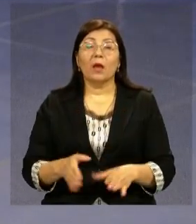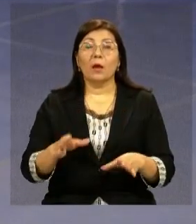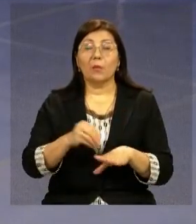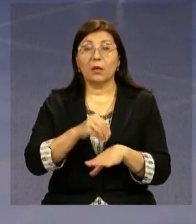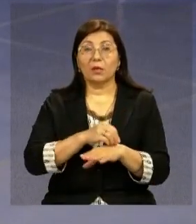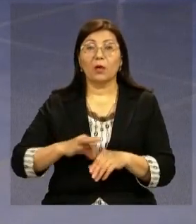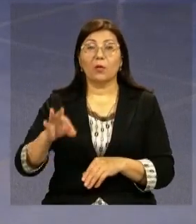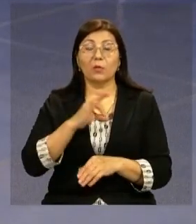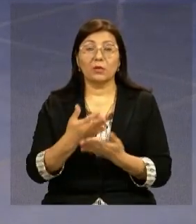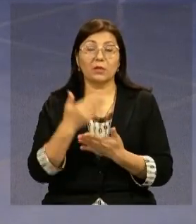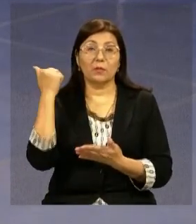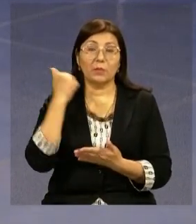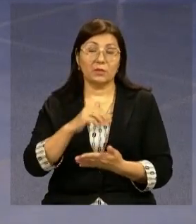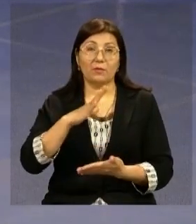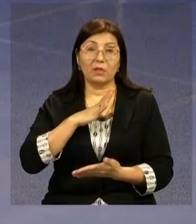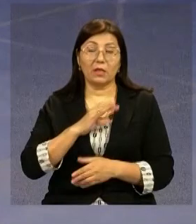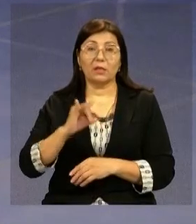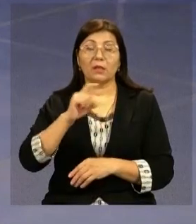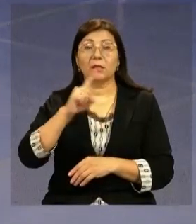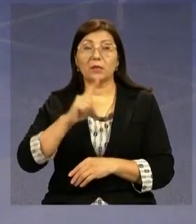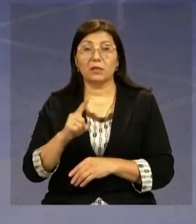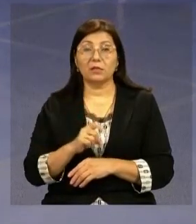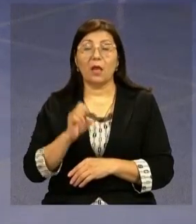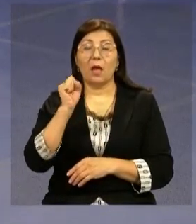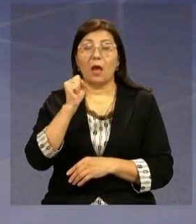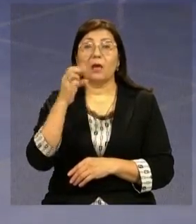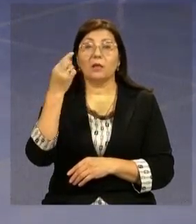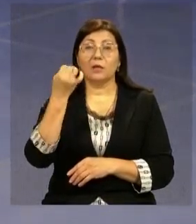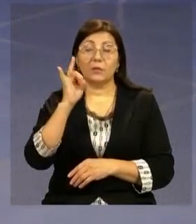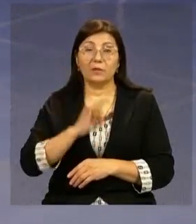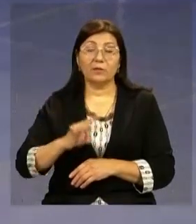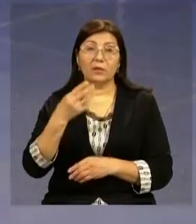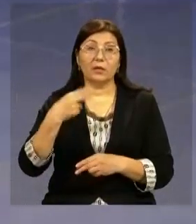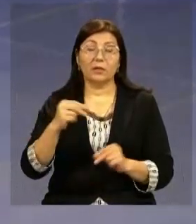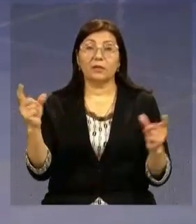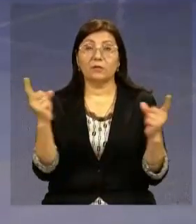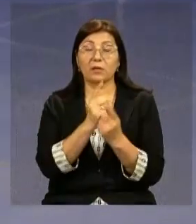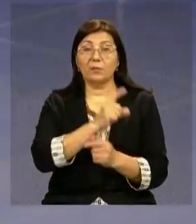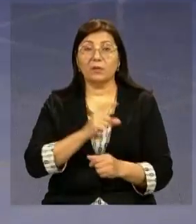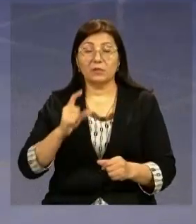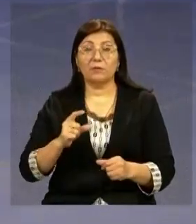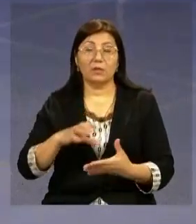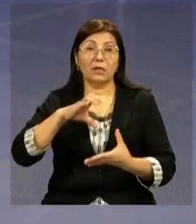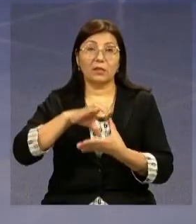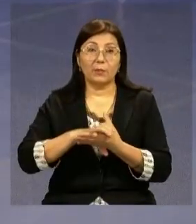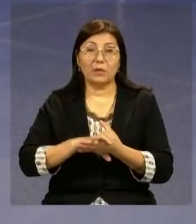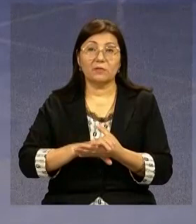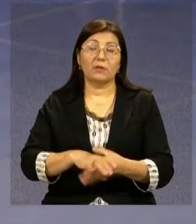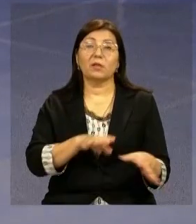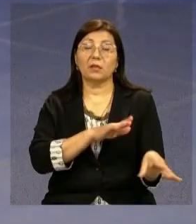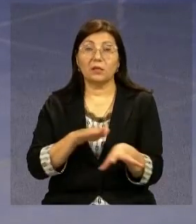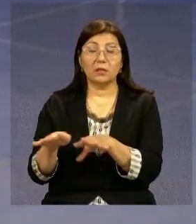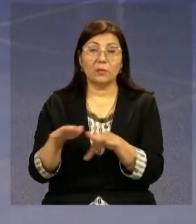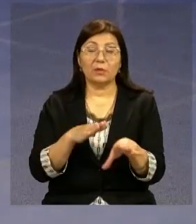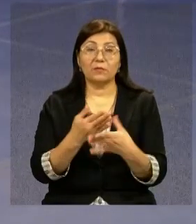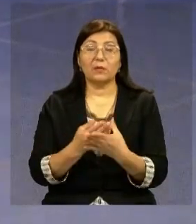Аким области на минувшей неделе посетил Иргизский и Атикибийский районы, где встретился с местными жителями и ознакомился с принимаемыми